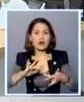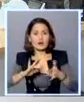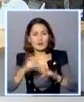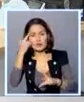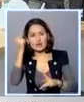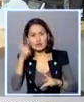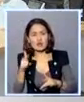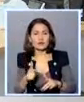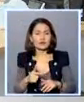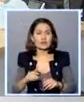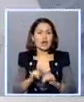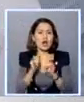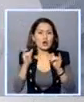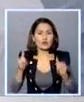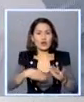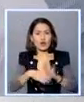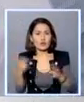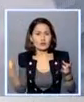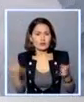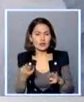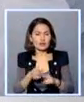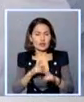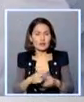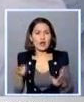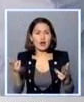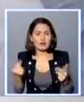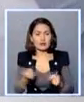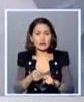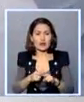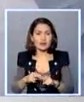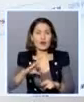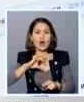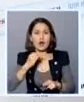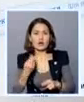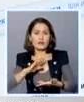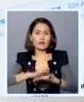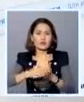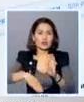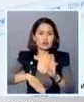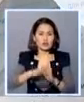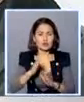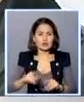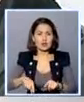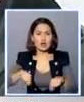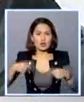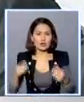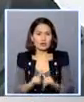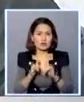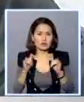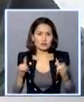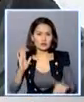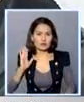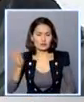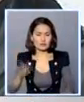бұл мемлекет басшысының жолдауындағы басым бағыттардың бірі. Ол әрине әлеуметтің әл-ауқатын жақсартуға жасалған қадам.